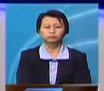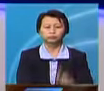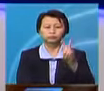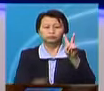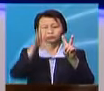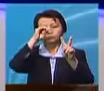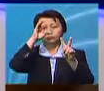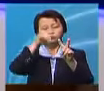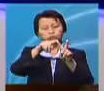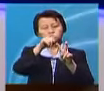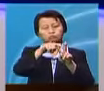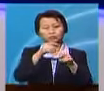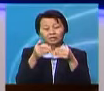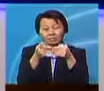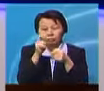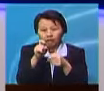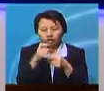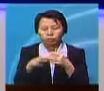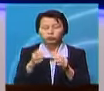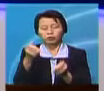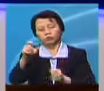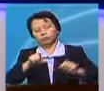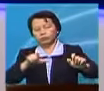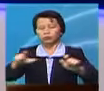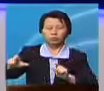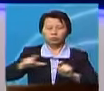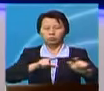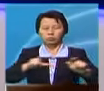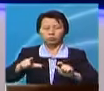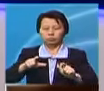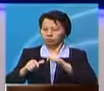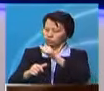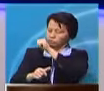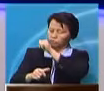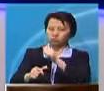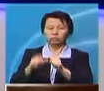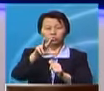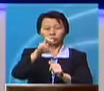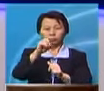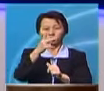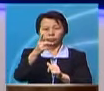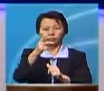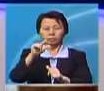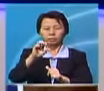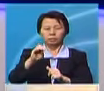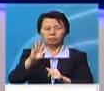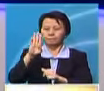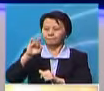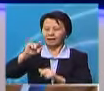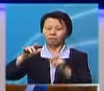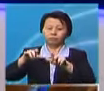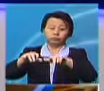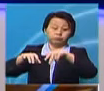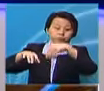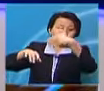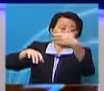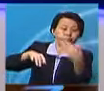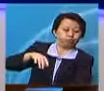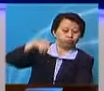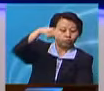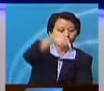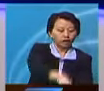Dua lelaki nyaris maut selepas lori trailer yang membawa muatan 30,000 kilogram baja terhumban ke dalam gaung